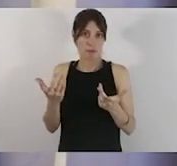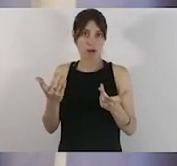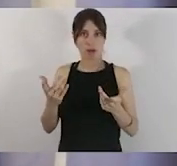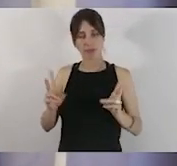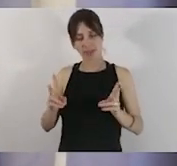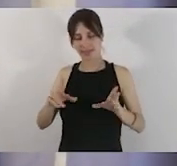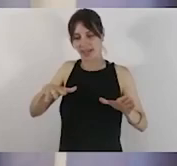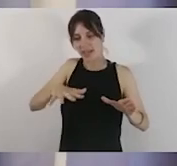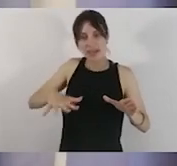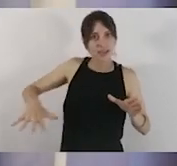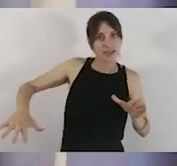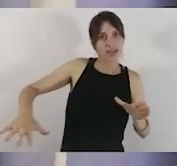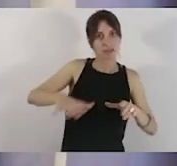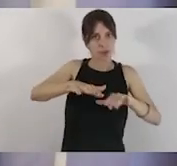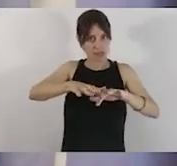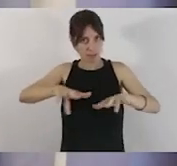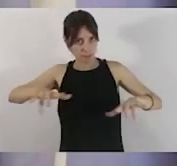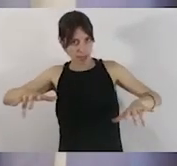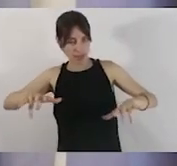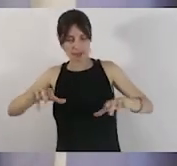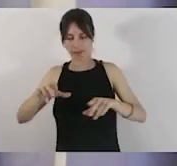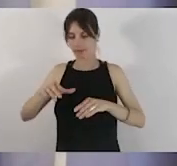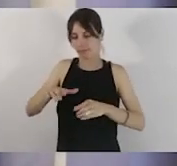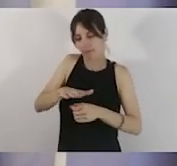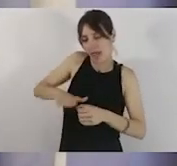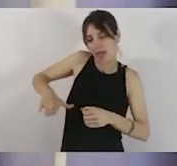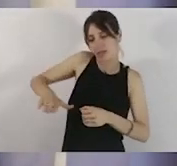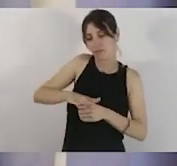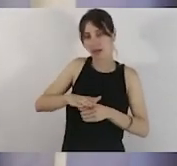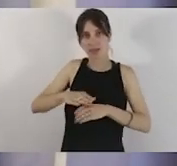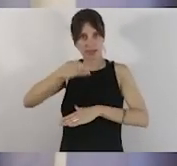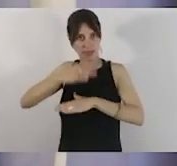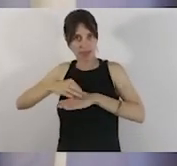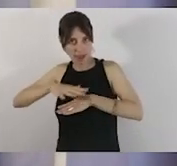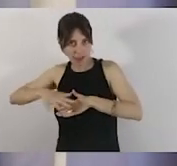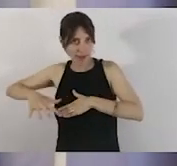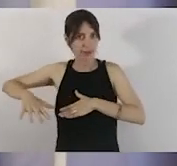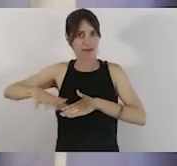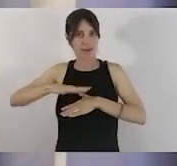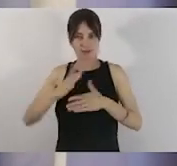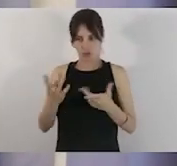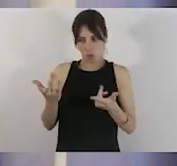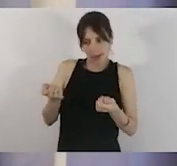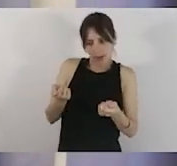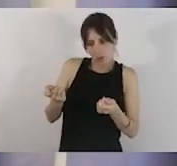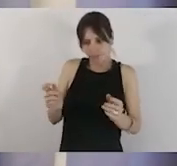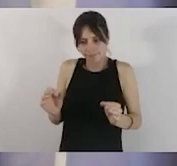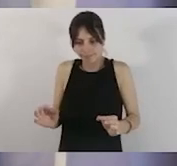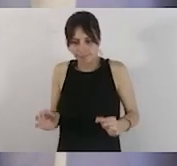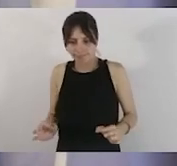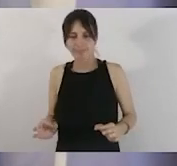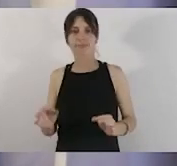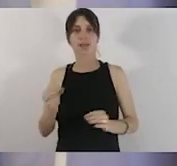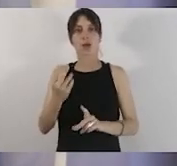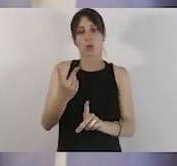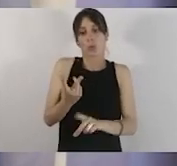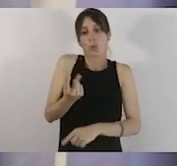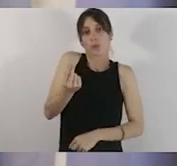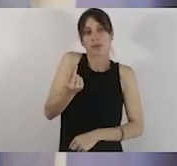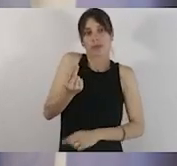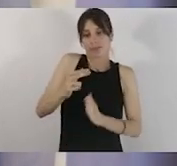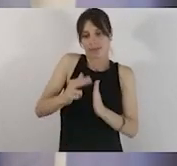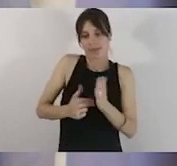espace. Donc nous étendons cette co-gestion, finalement, tripartite à une aire marine de